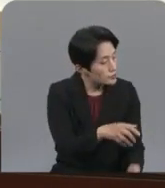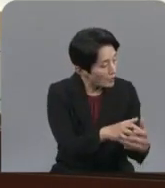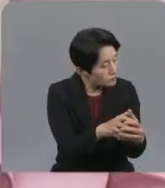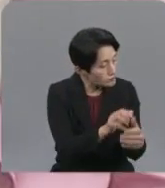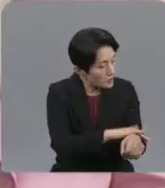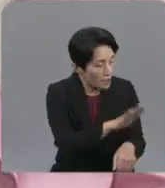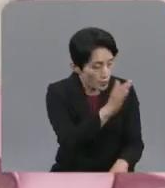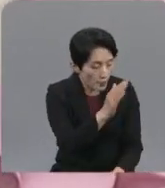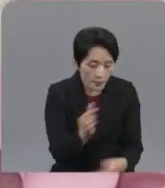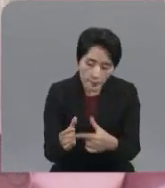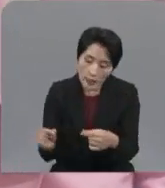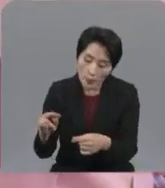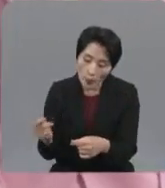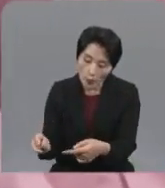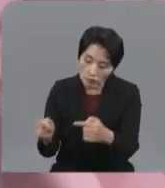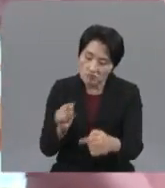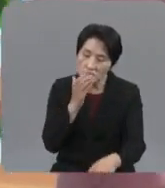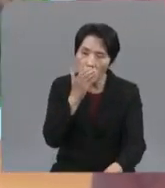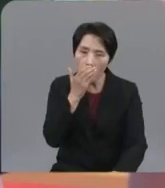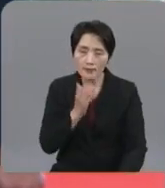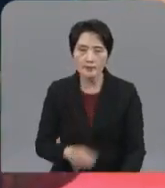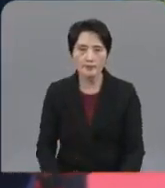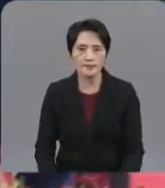tham gia vào cả hai nhóm